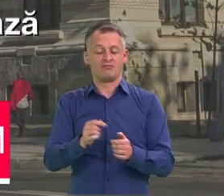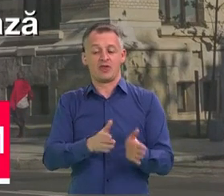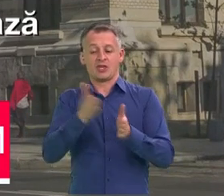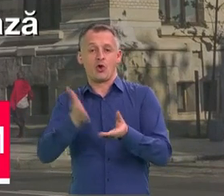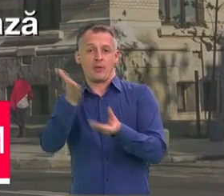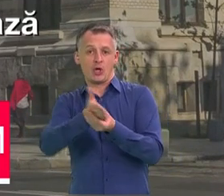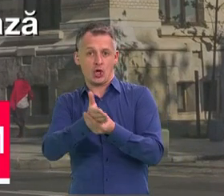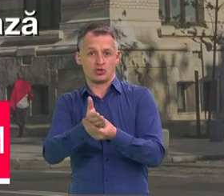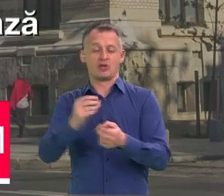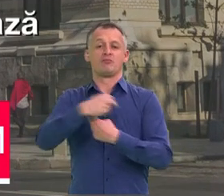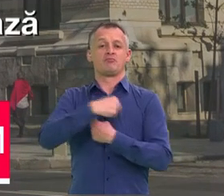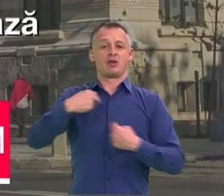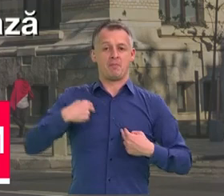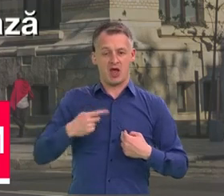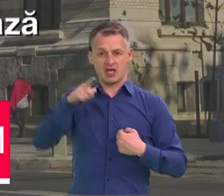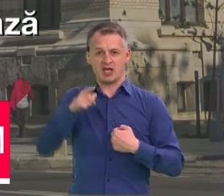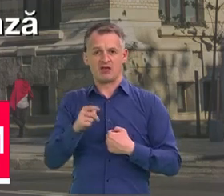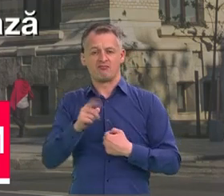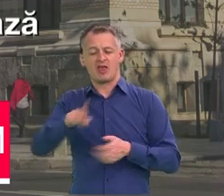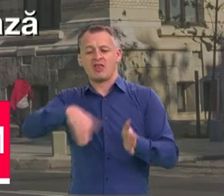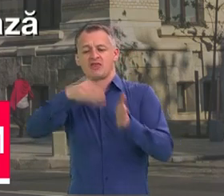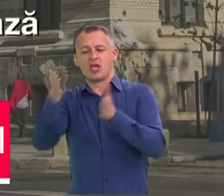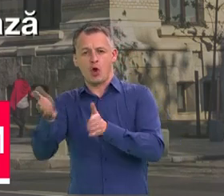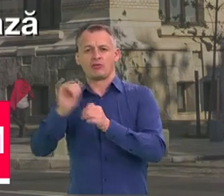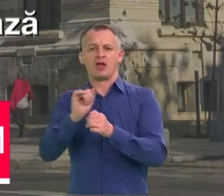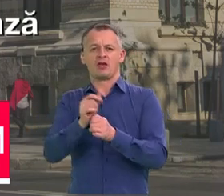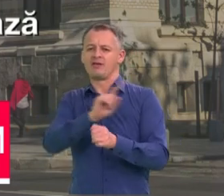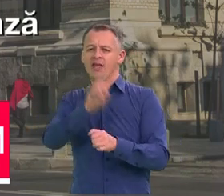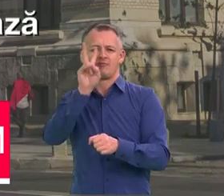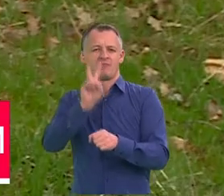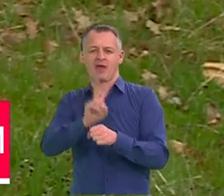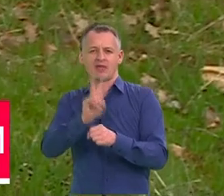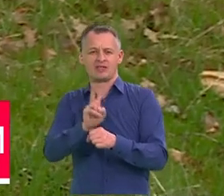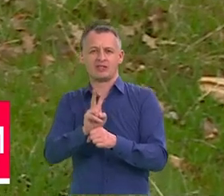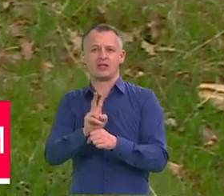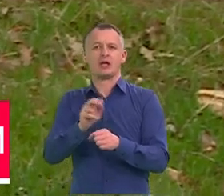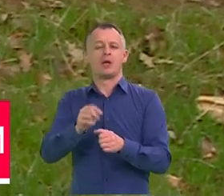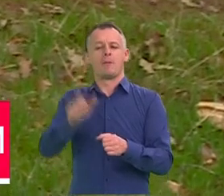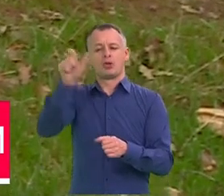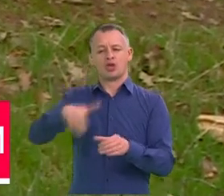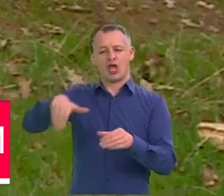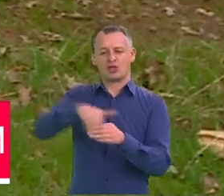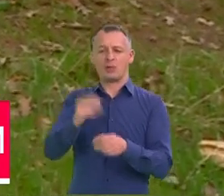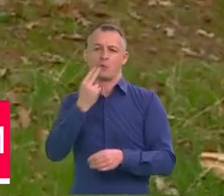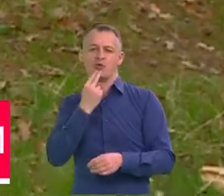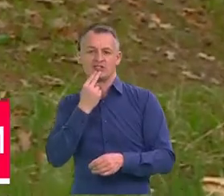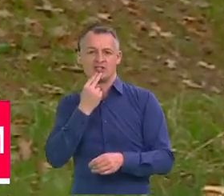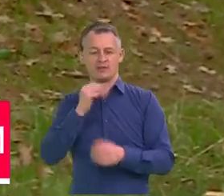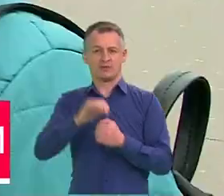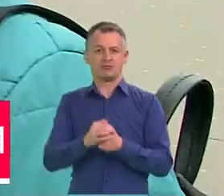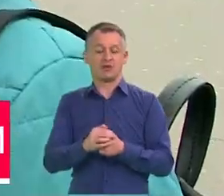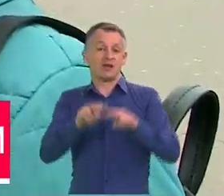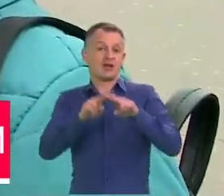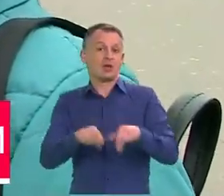sectoare și primăria generală, dincolo de insuficienta supraveghere a operatorilor de salubritate sau a poliției locale, restul stă la